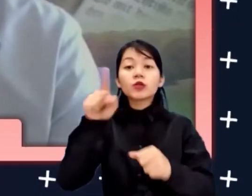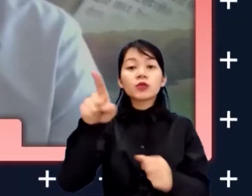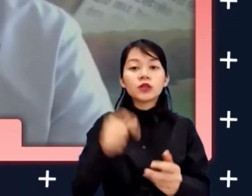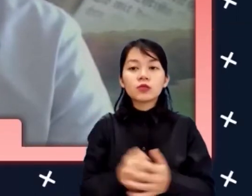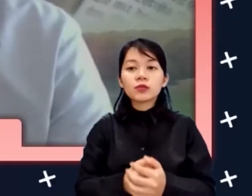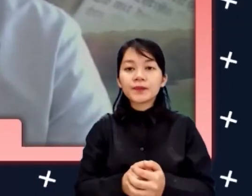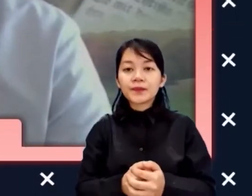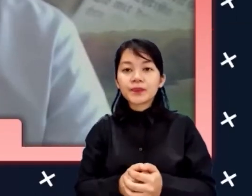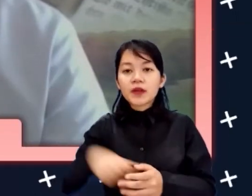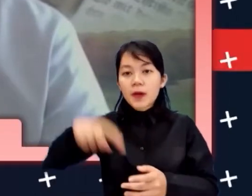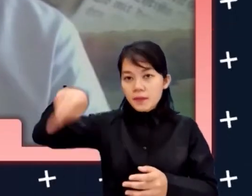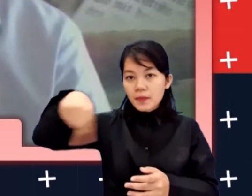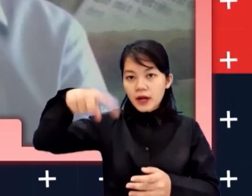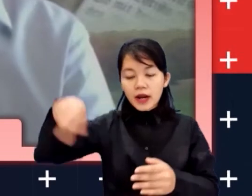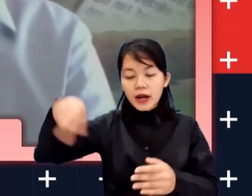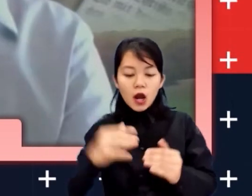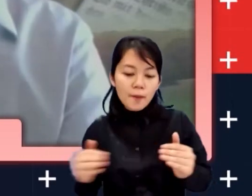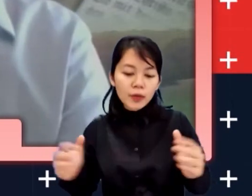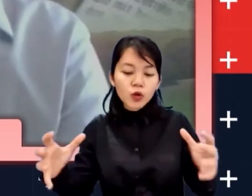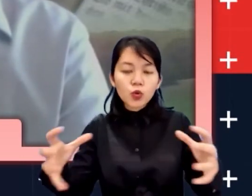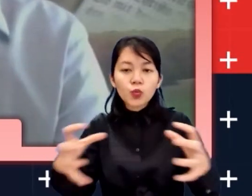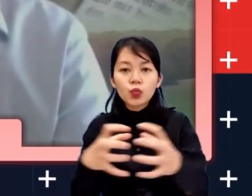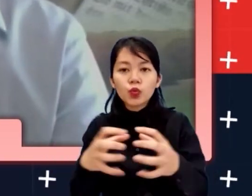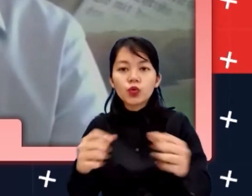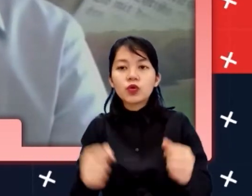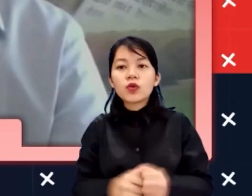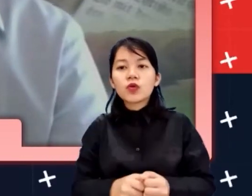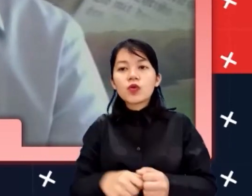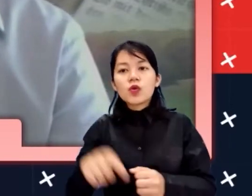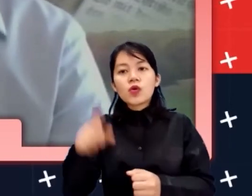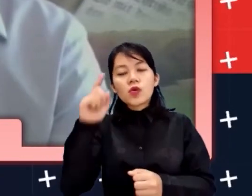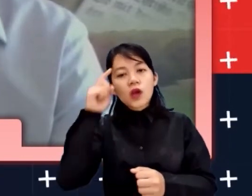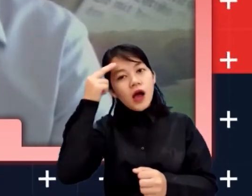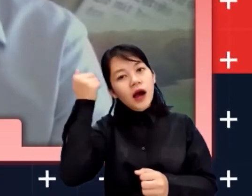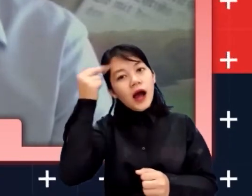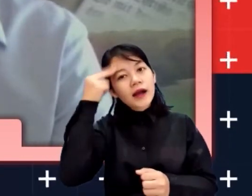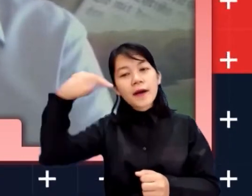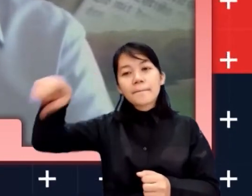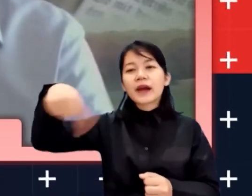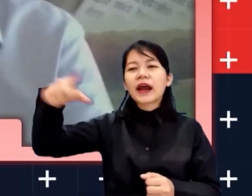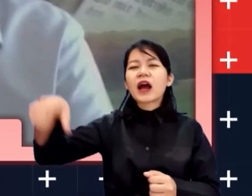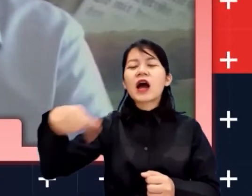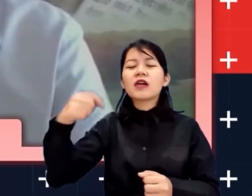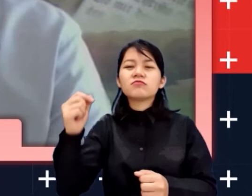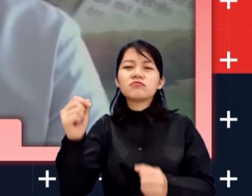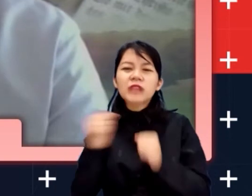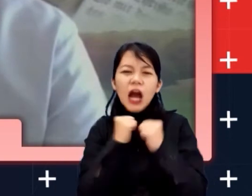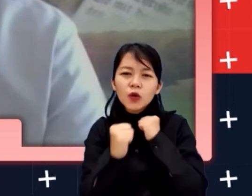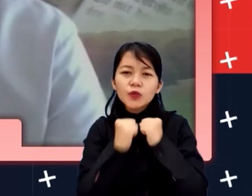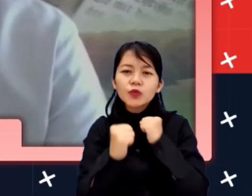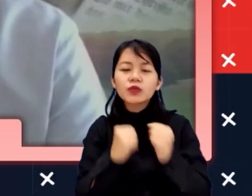karena mereka takut kepada orang-orang Yahudi. Yang kedua, mereka berkumpul dan semua